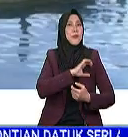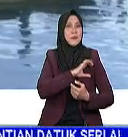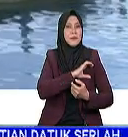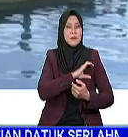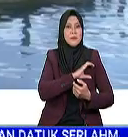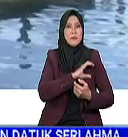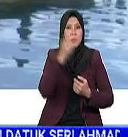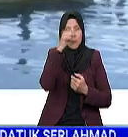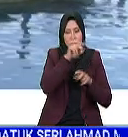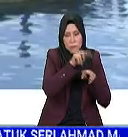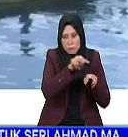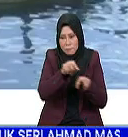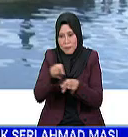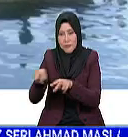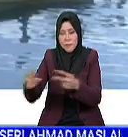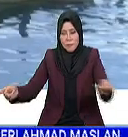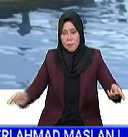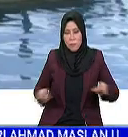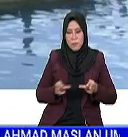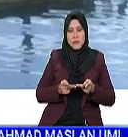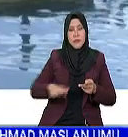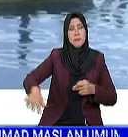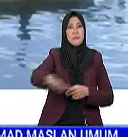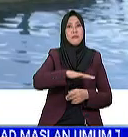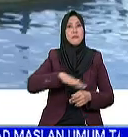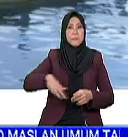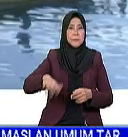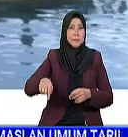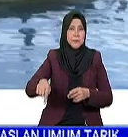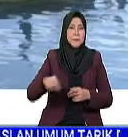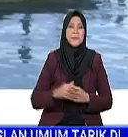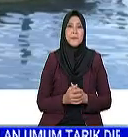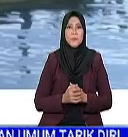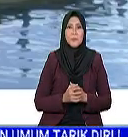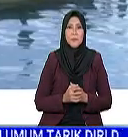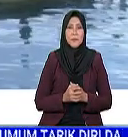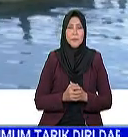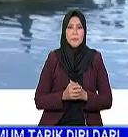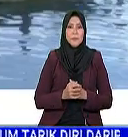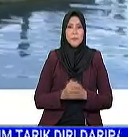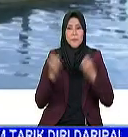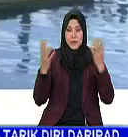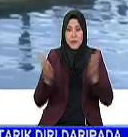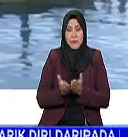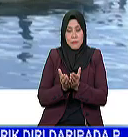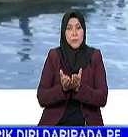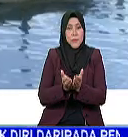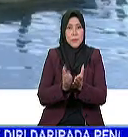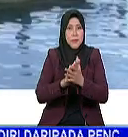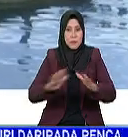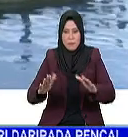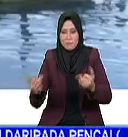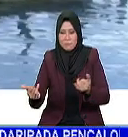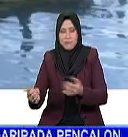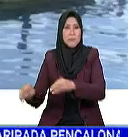untuk membuat sinyal terakhir di kawasan dihati perairan print dan kebanyakan pada buah penyelamat juga telah pundak